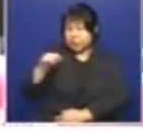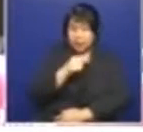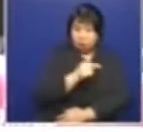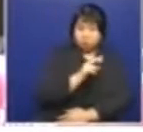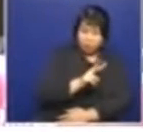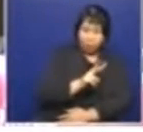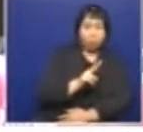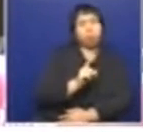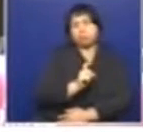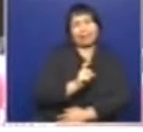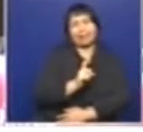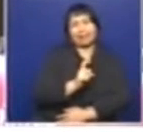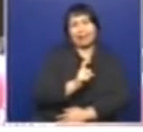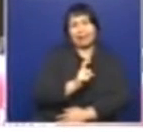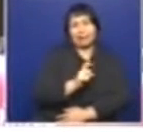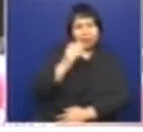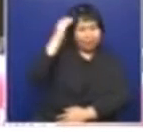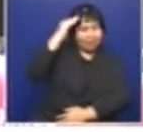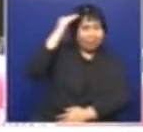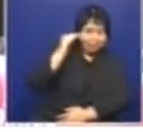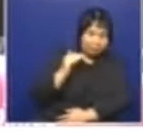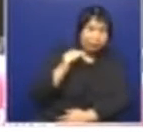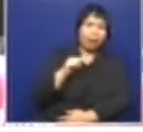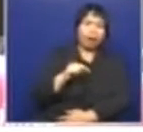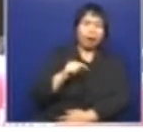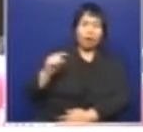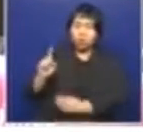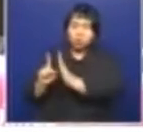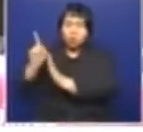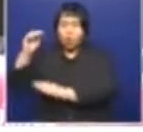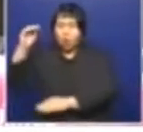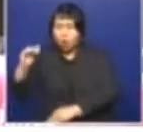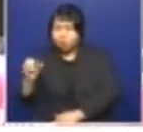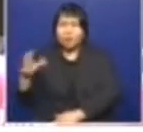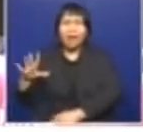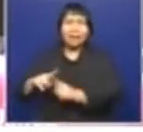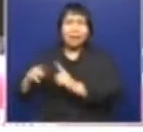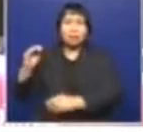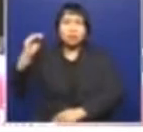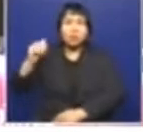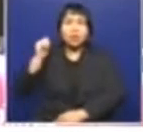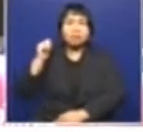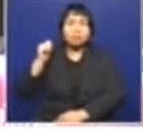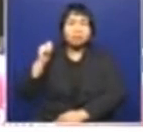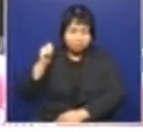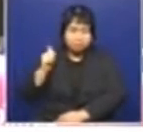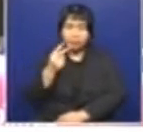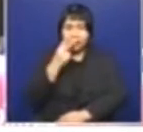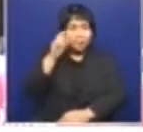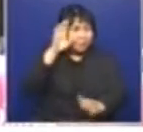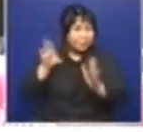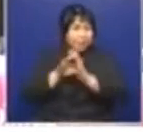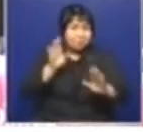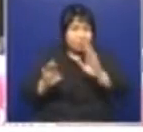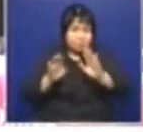แล้วคนแค่นี่มันเพียงลบ2มันตายแล้วแต่ไอ้คนสูงนี่มันลบ15มันยังไม่ตายเลยให้เห็นภาพง่ายๆก็คือคน